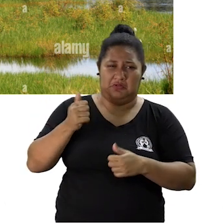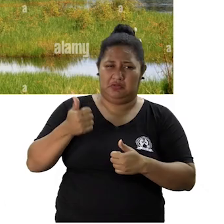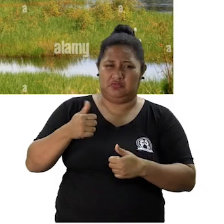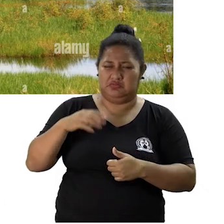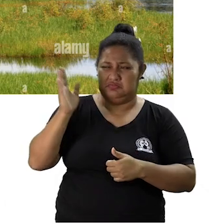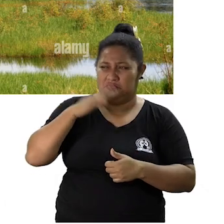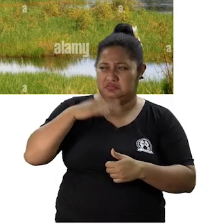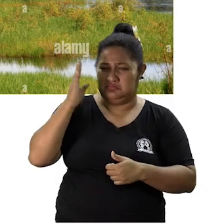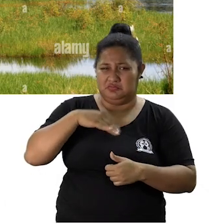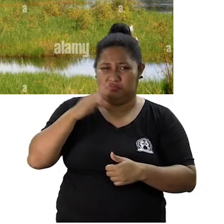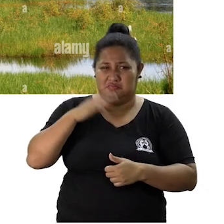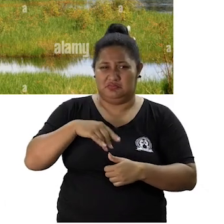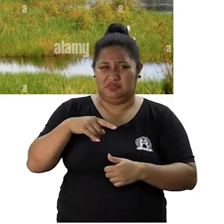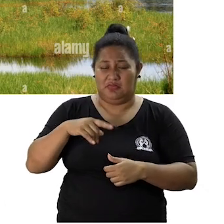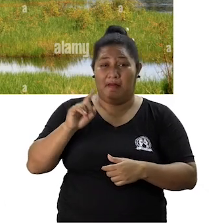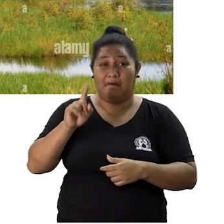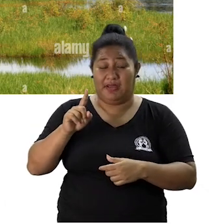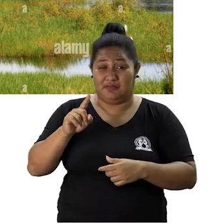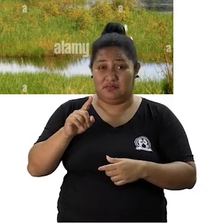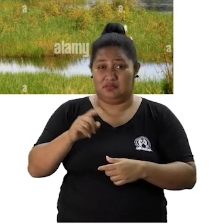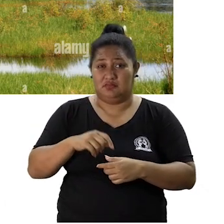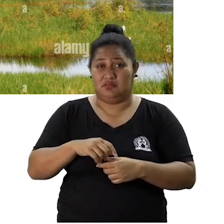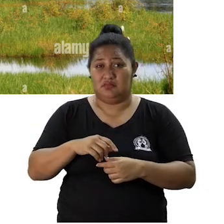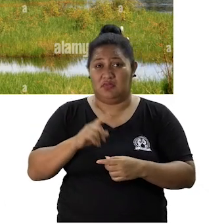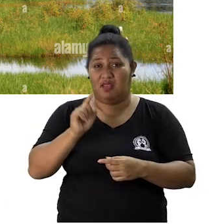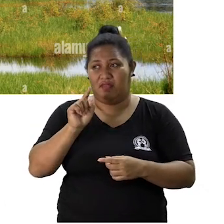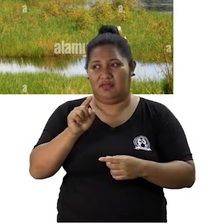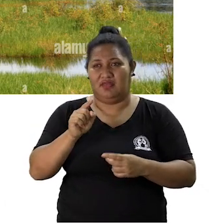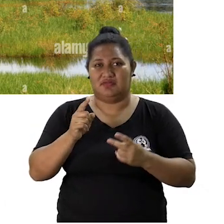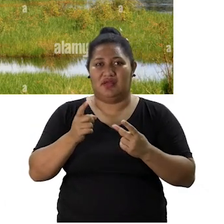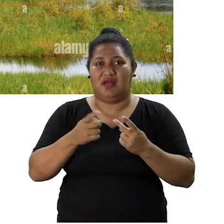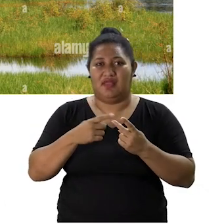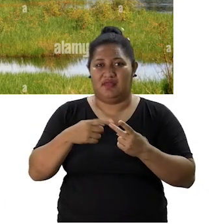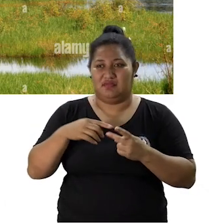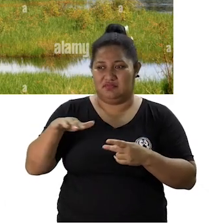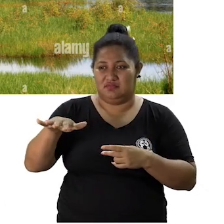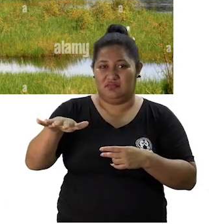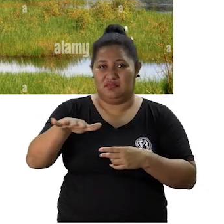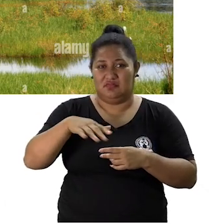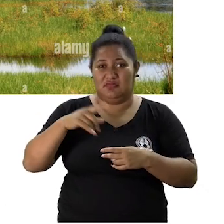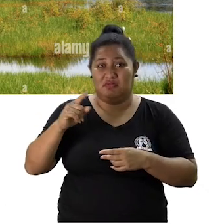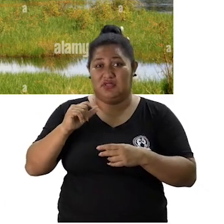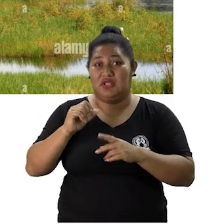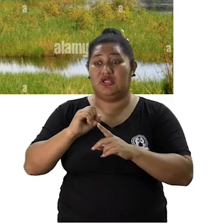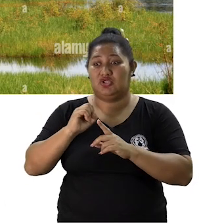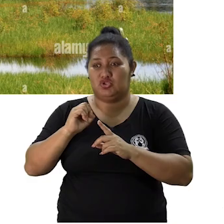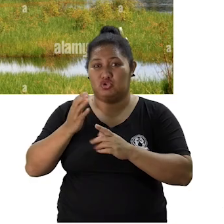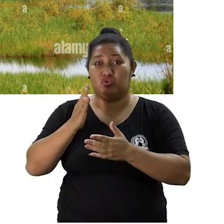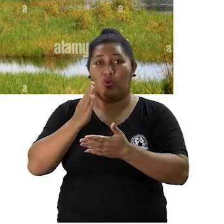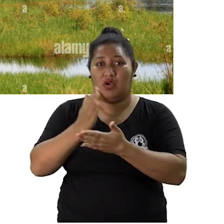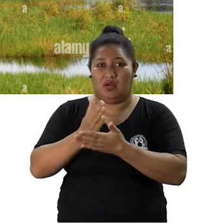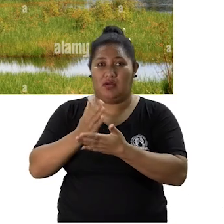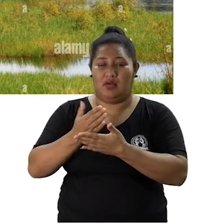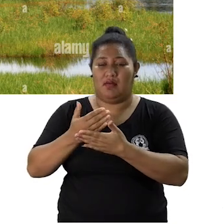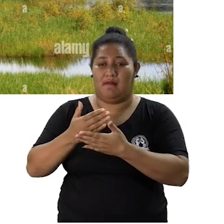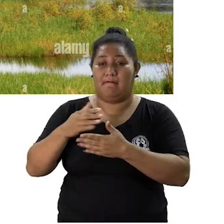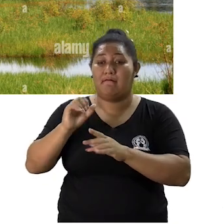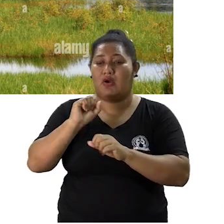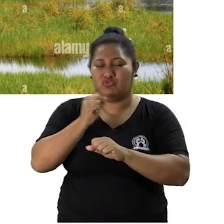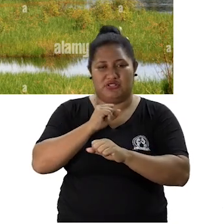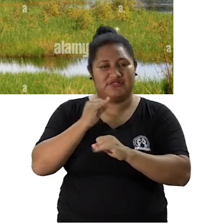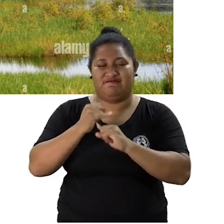taufusi. Peita iane, o le isi lea vaenga le inshore marine, e ese le tā